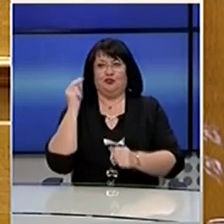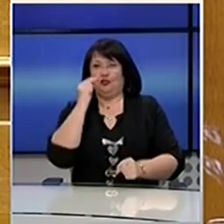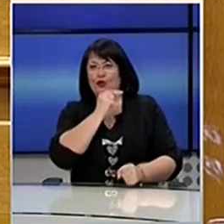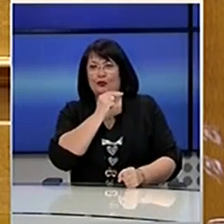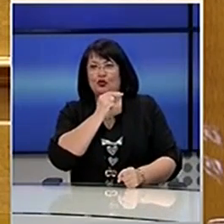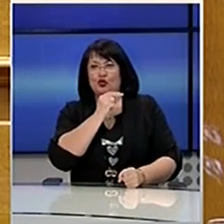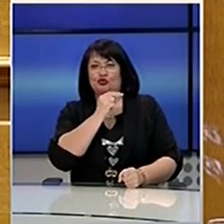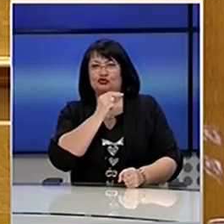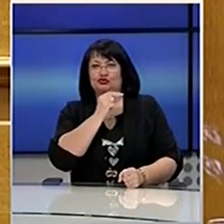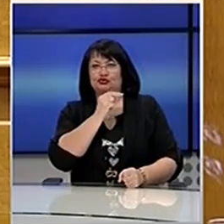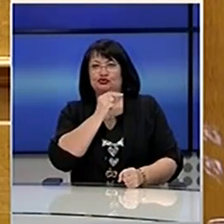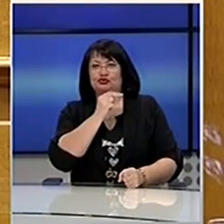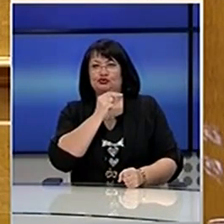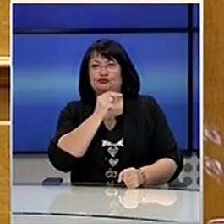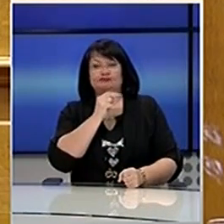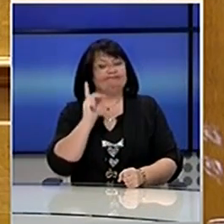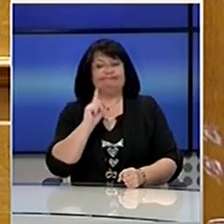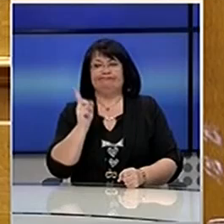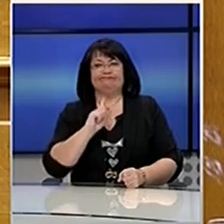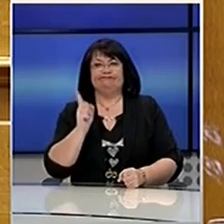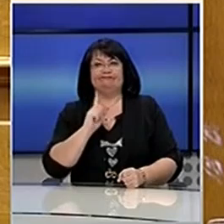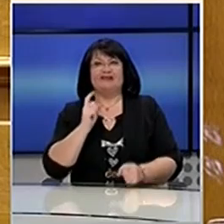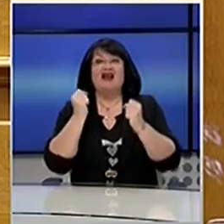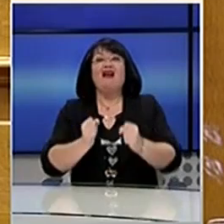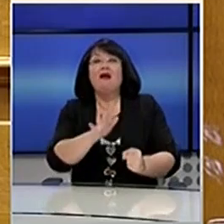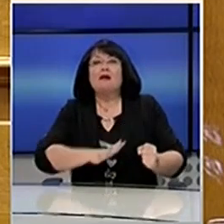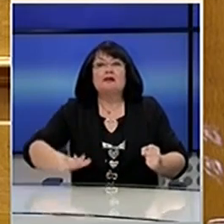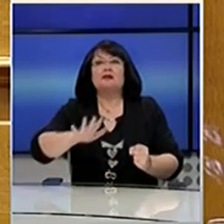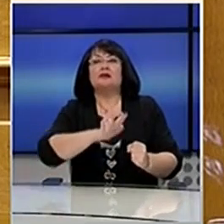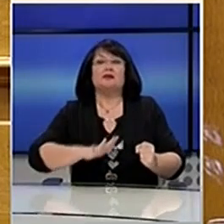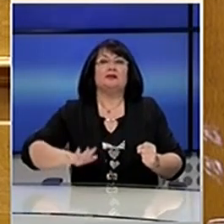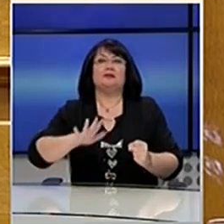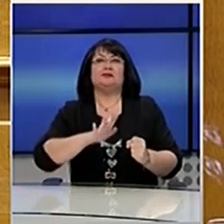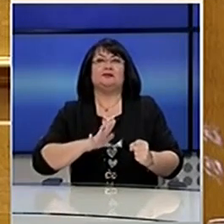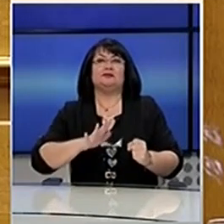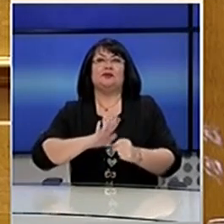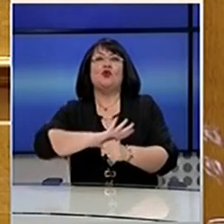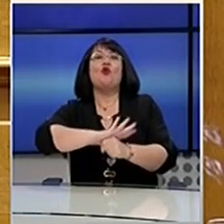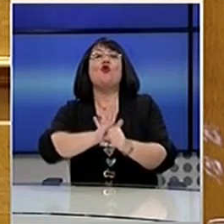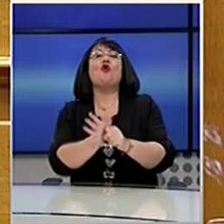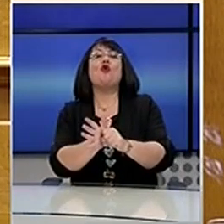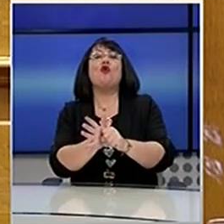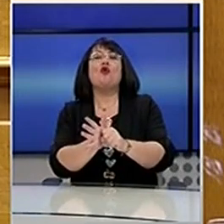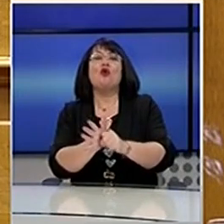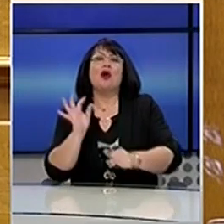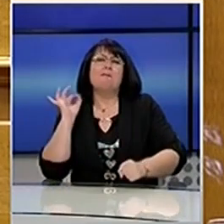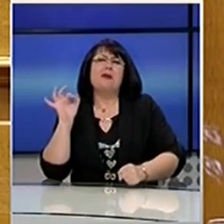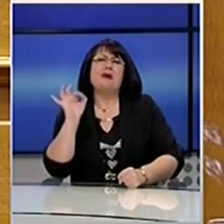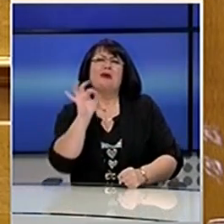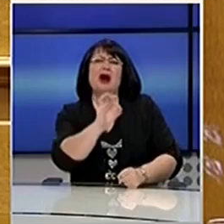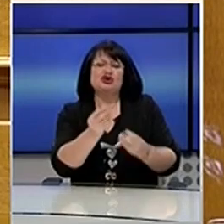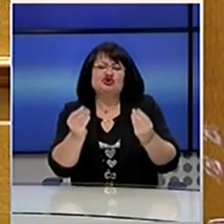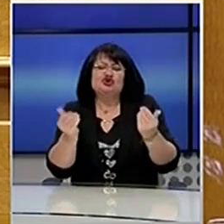αν ήμουν εγώ, δεν θα άφηνα την κατάσταση με τον κορονοϊό να εξελιχθεί